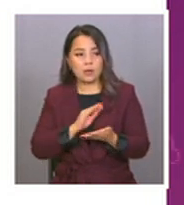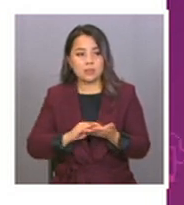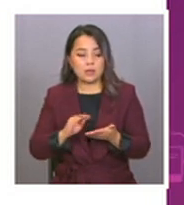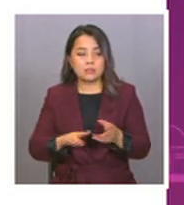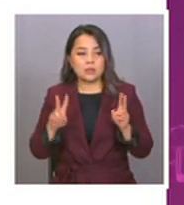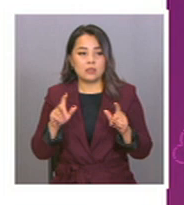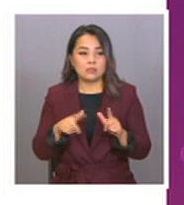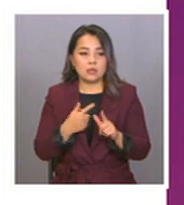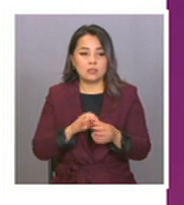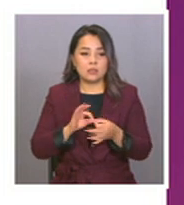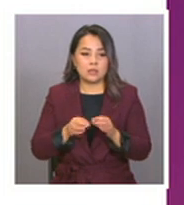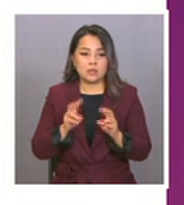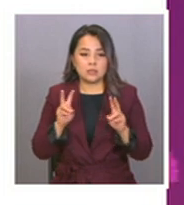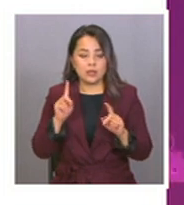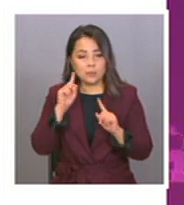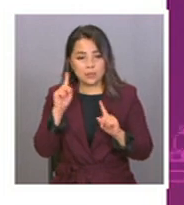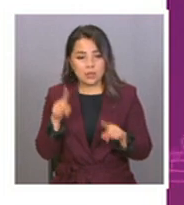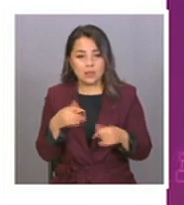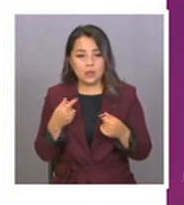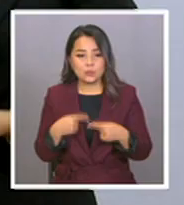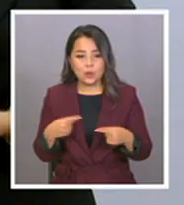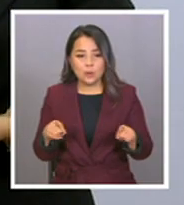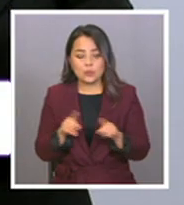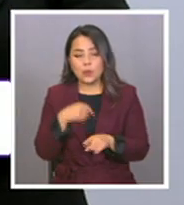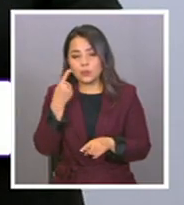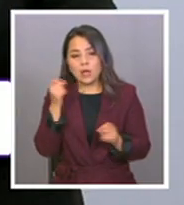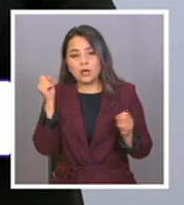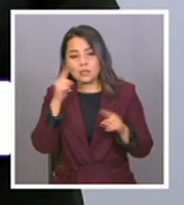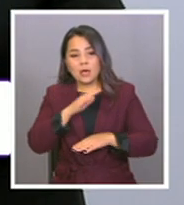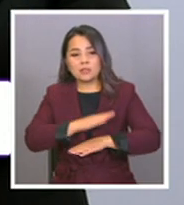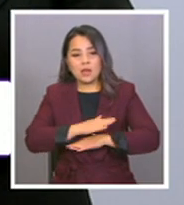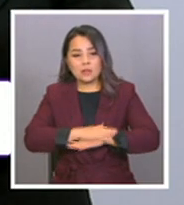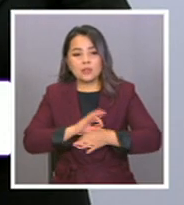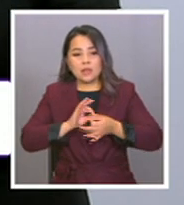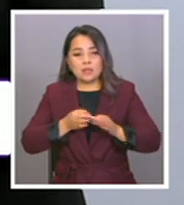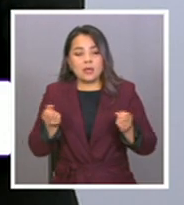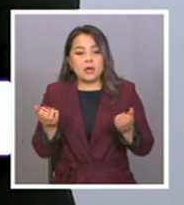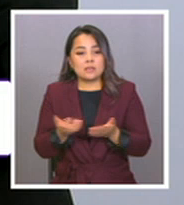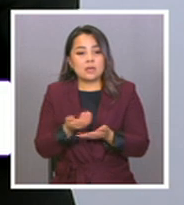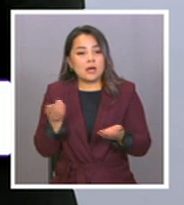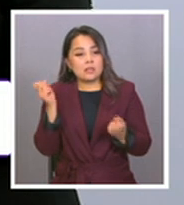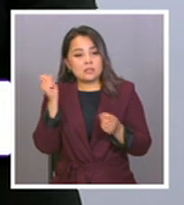ережелерін білдік. Әртүрлі түрлердің анықтау тәртібімен таныстық.